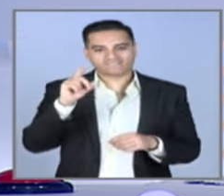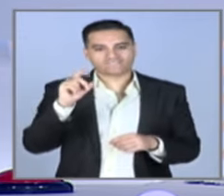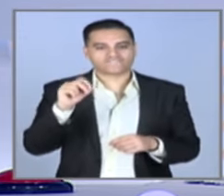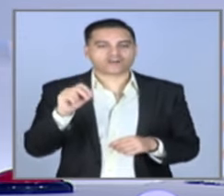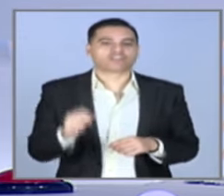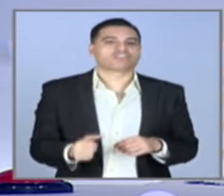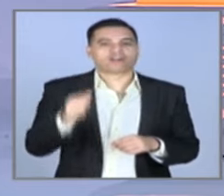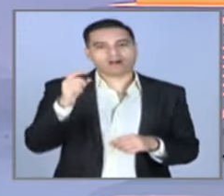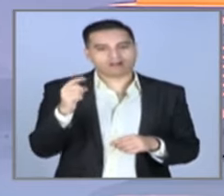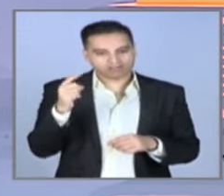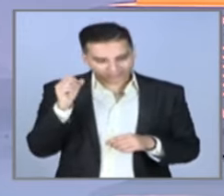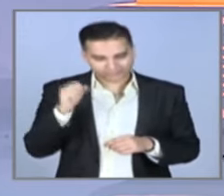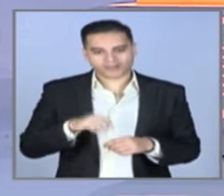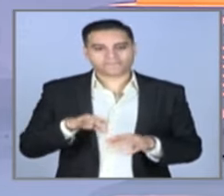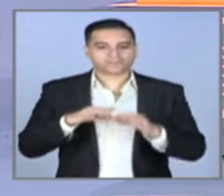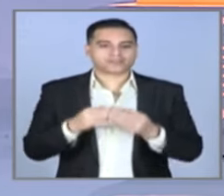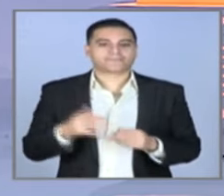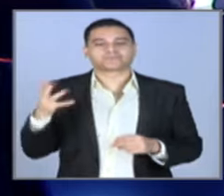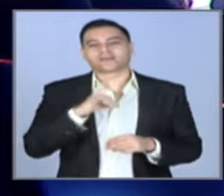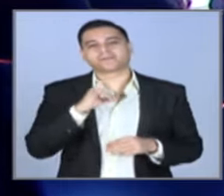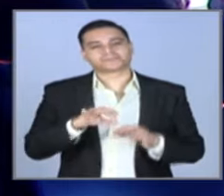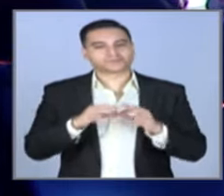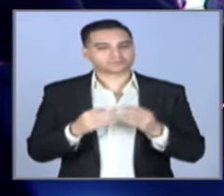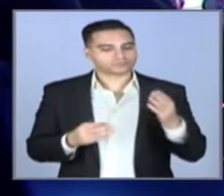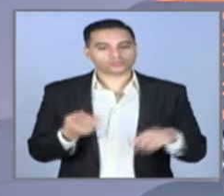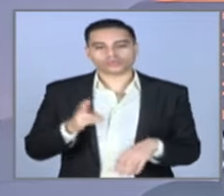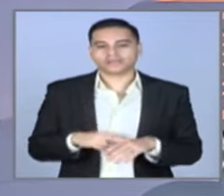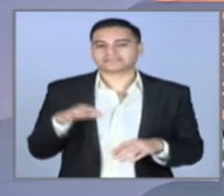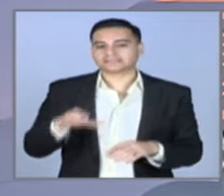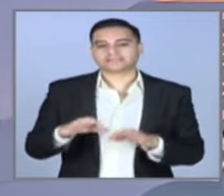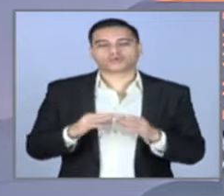مهمين جدا لعيلة كساب. عيلة كساب 50، عيلة علي 90. مباراة